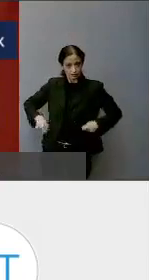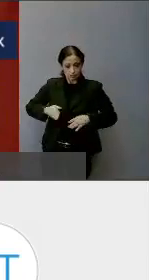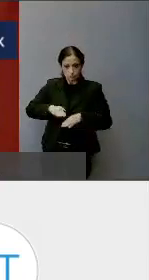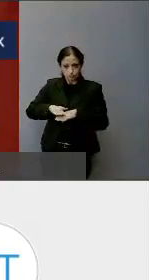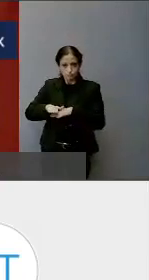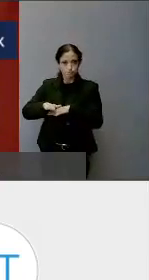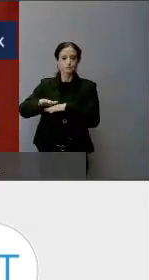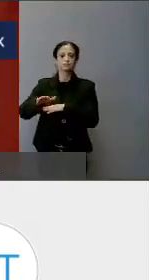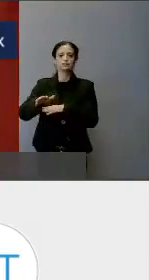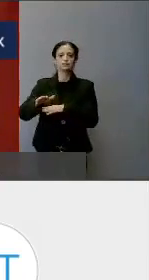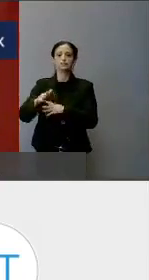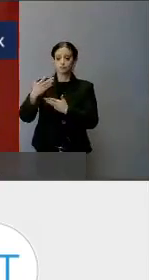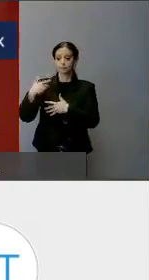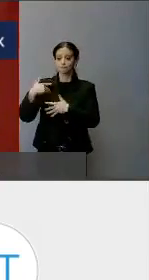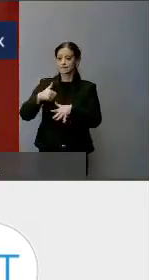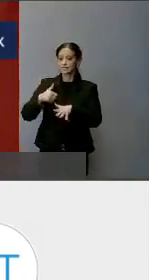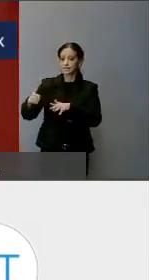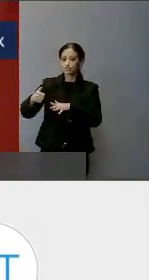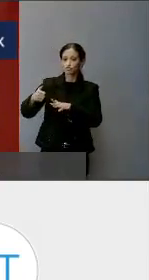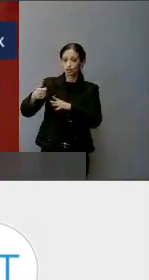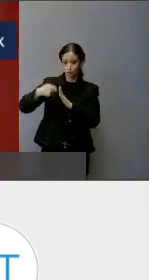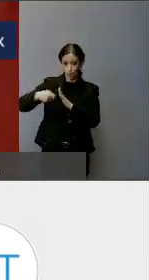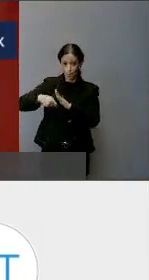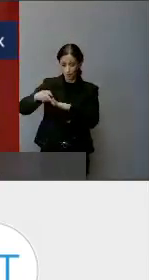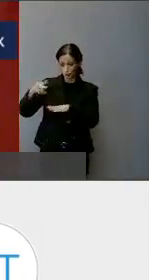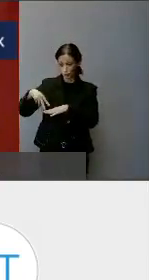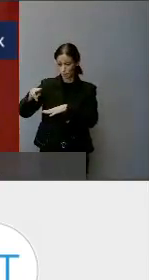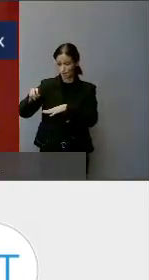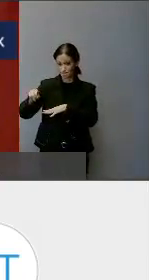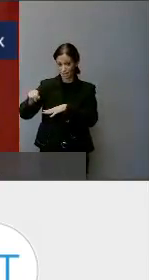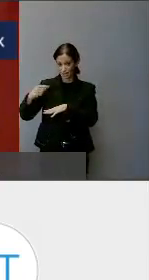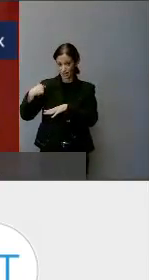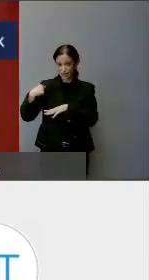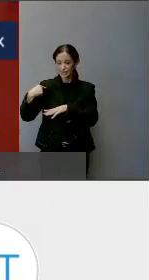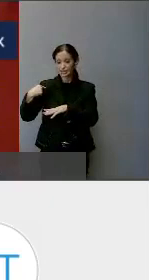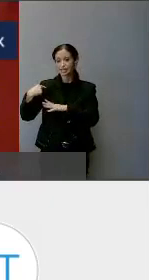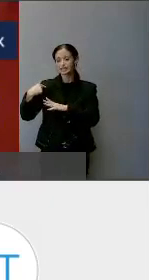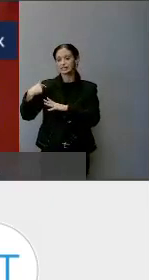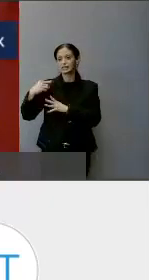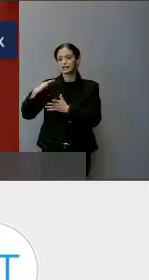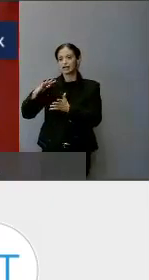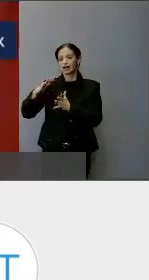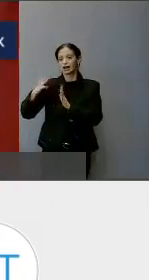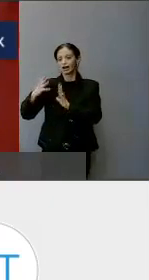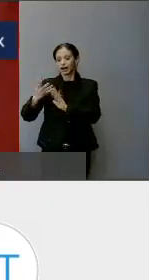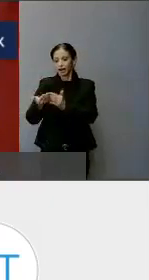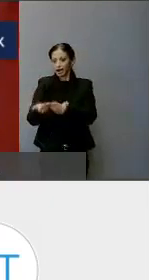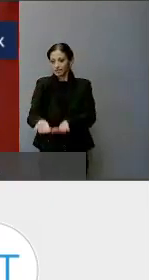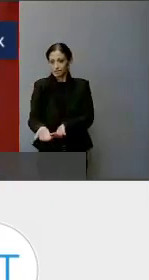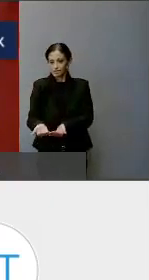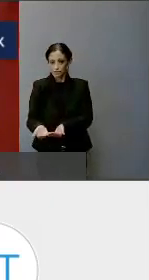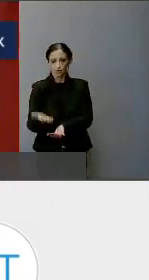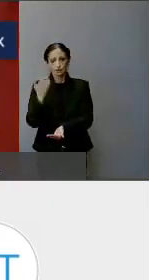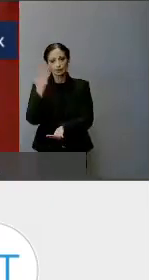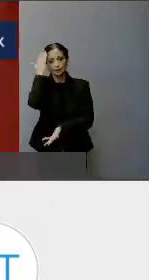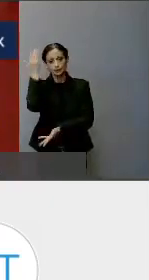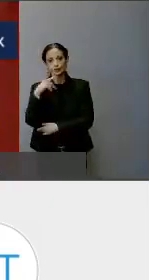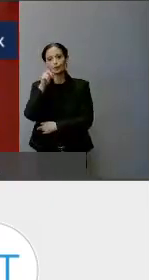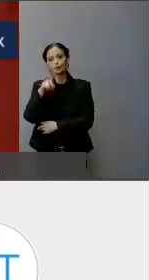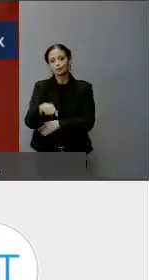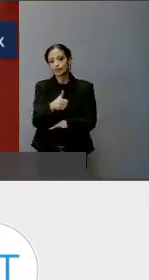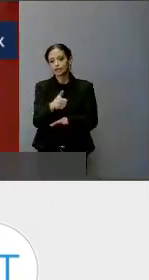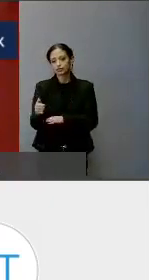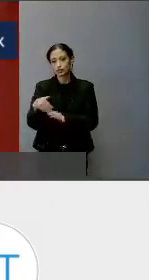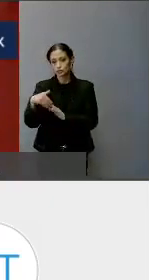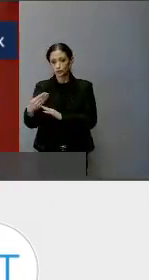da 600 nel 2020 passati perciò per un certo verso purtroppo devo dirlo alle 1.100 fino ad